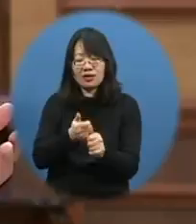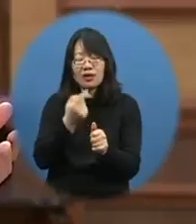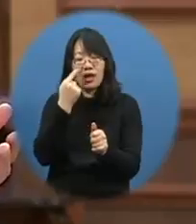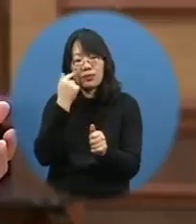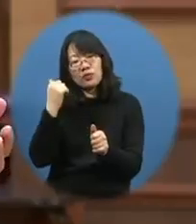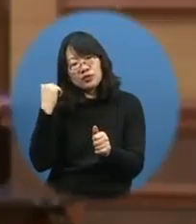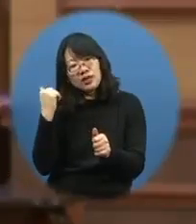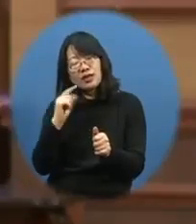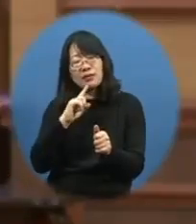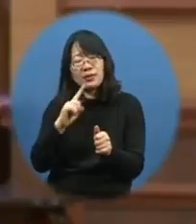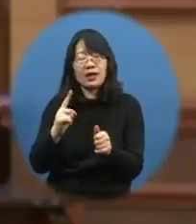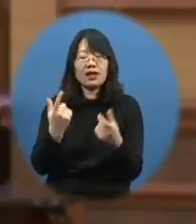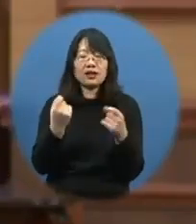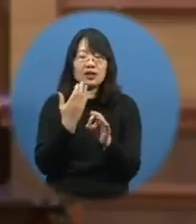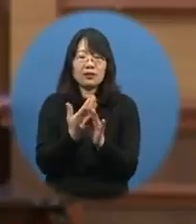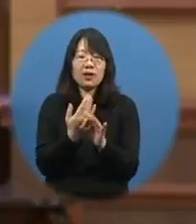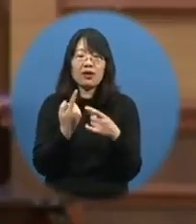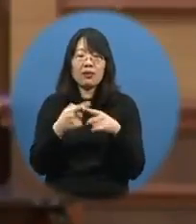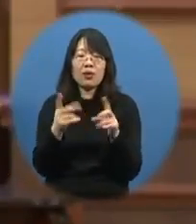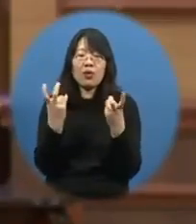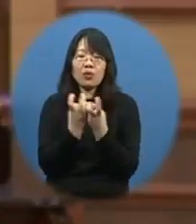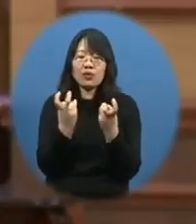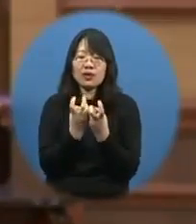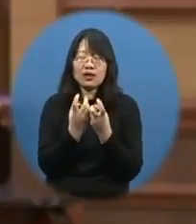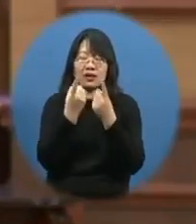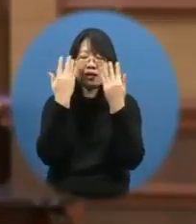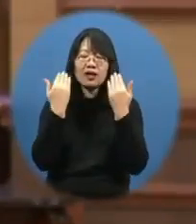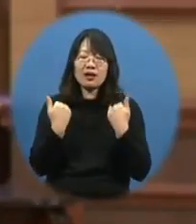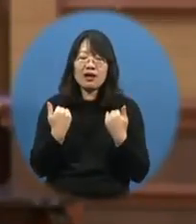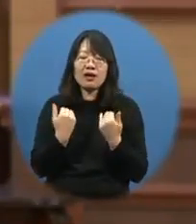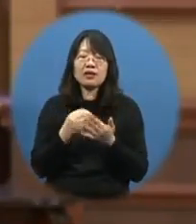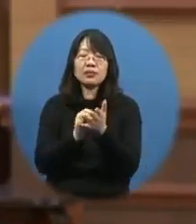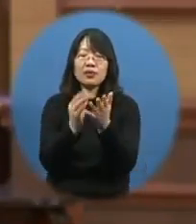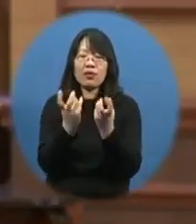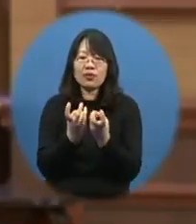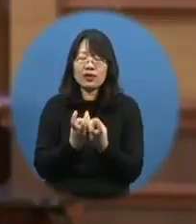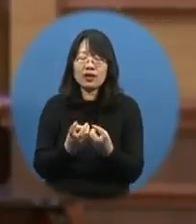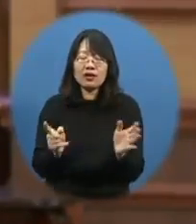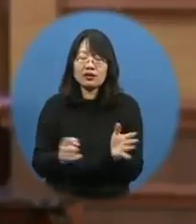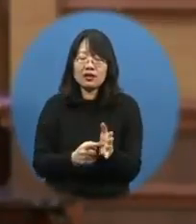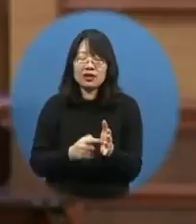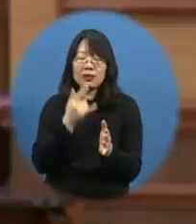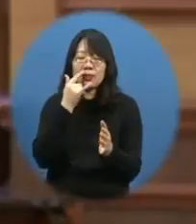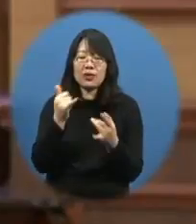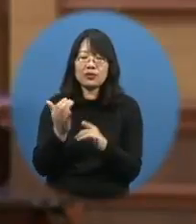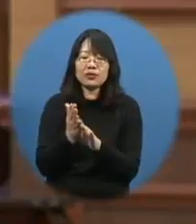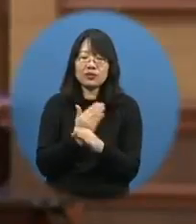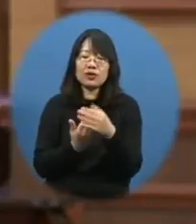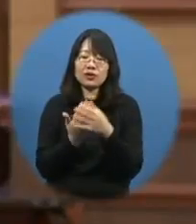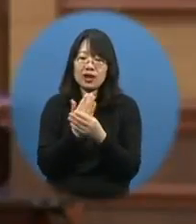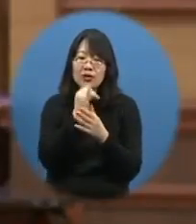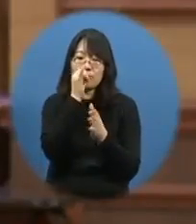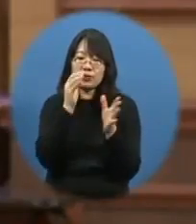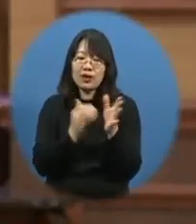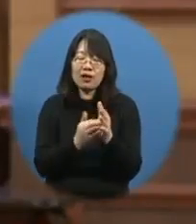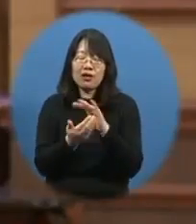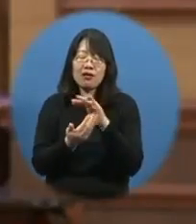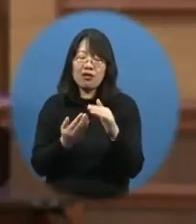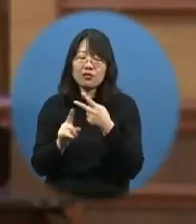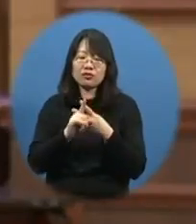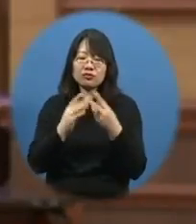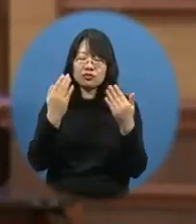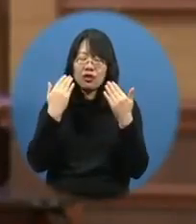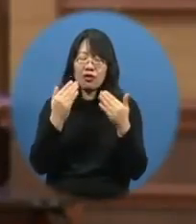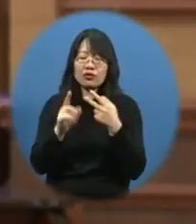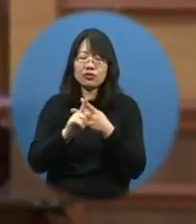그런 거죠. 그런데 예. 그러면 평가를 어떻게 해서 대학을 어떻게 가느냐. 당장 학부모들한테서 그 말 나오거든요. 제가요. 조금 아까 중학교는